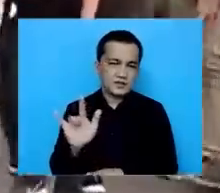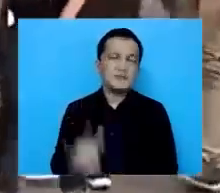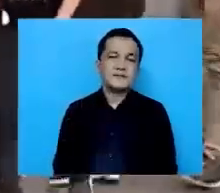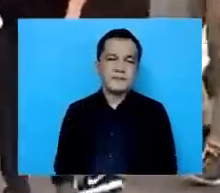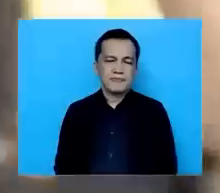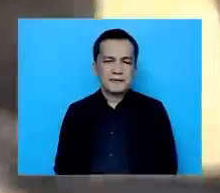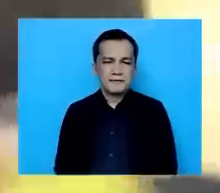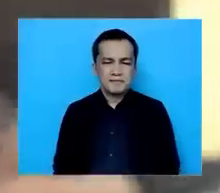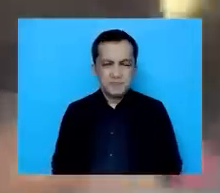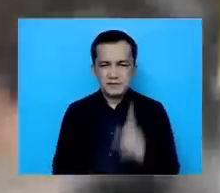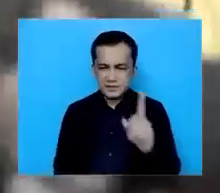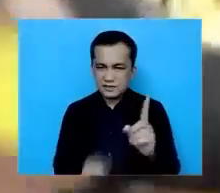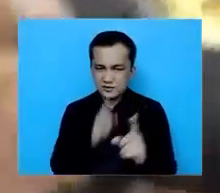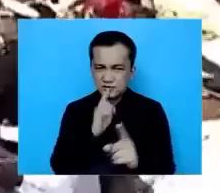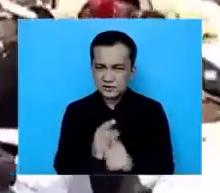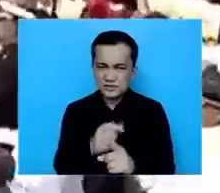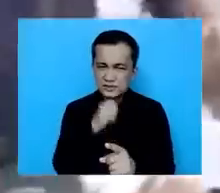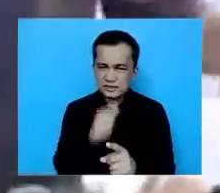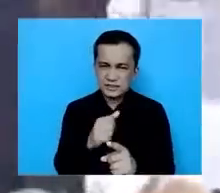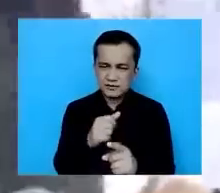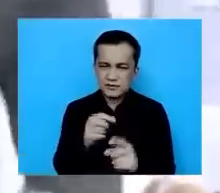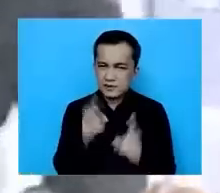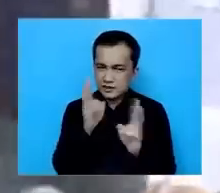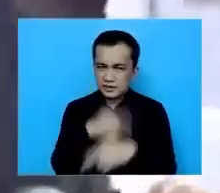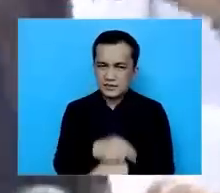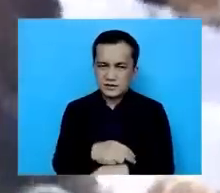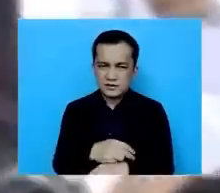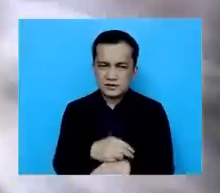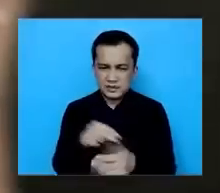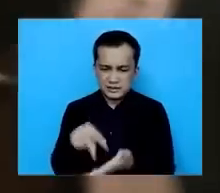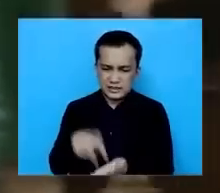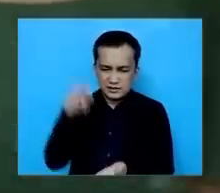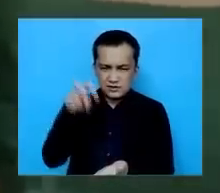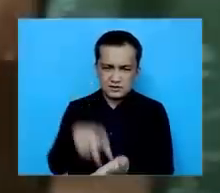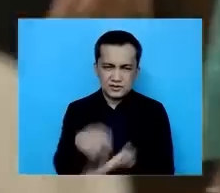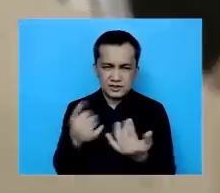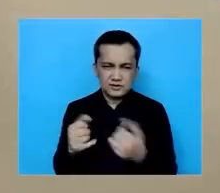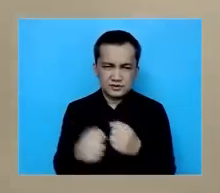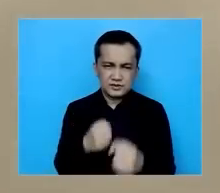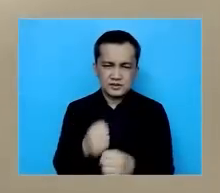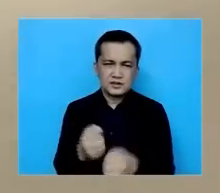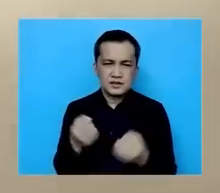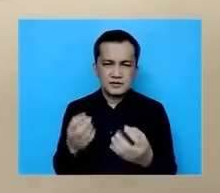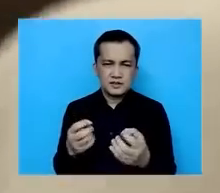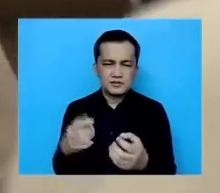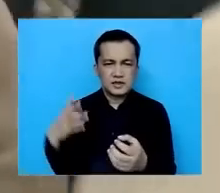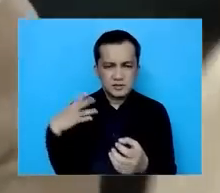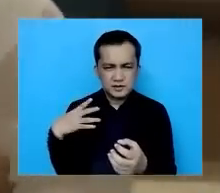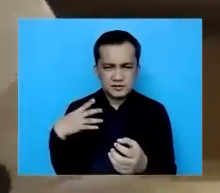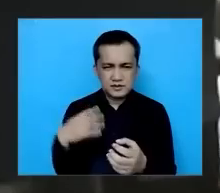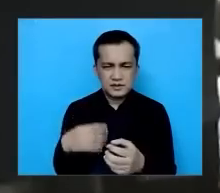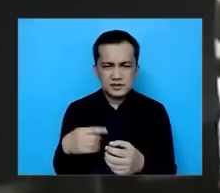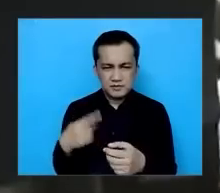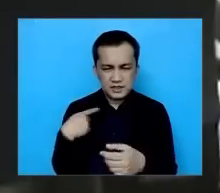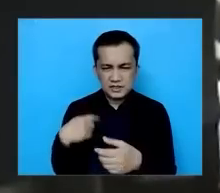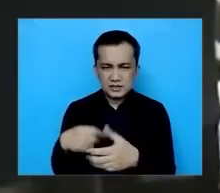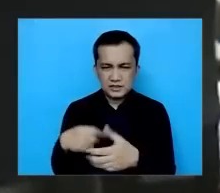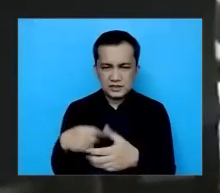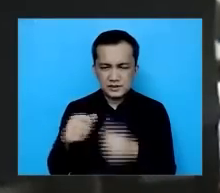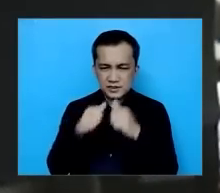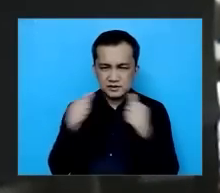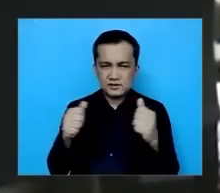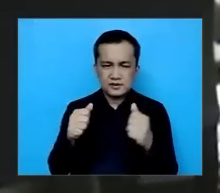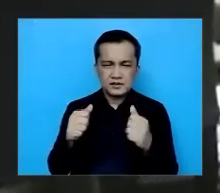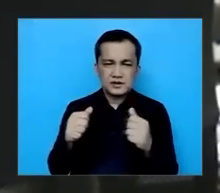isang siguradong hindi na makikita na tatalon sa taong ito. At marami nag-aabang kung may ilalabas bang pahayag ang Malacanang tungkol